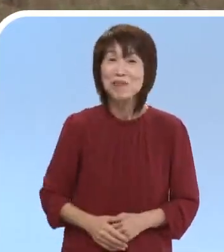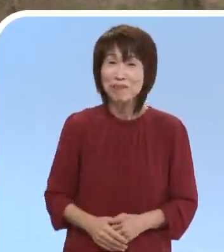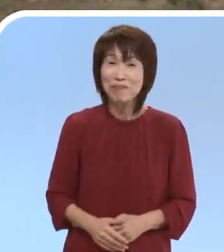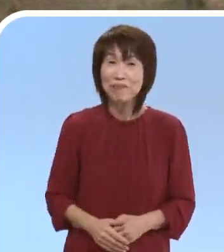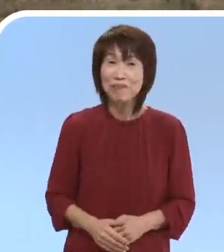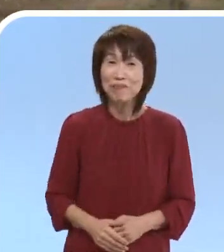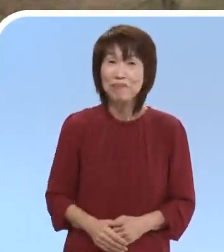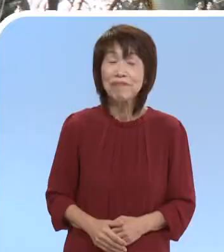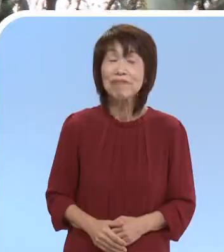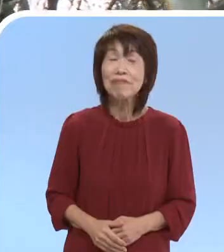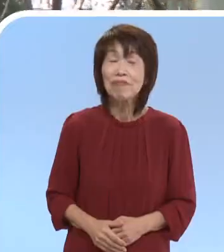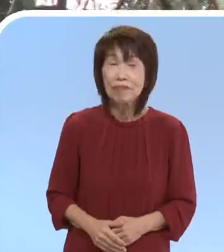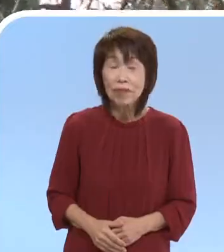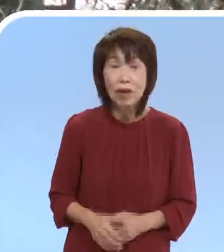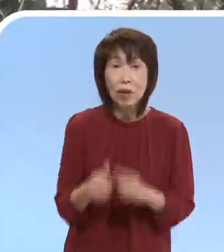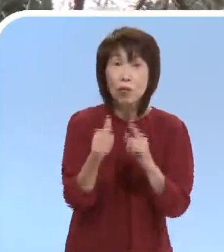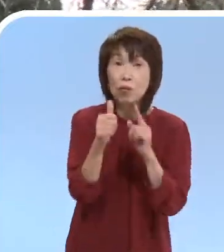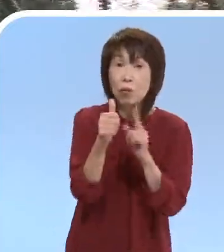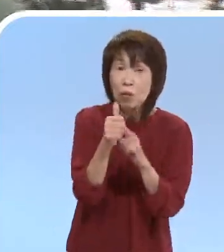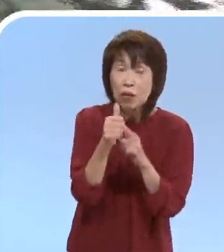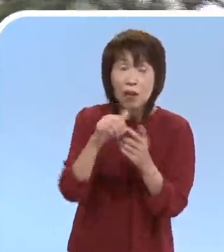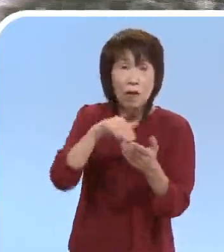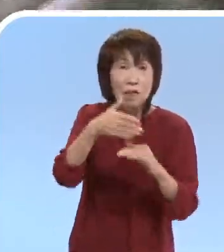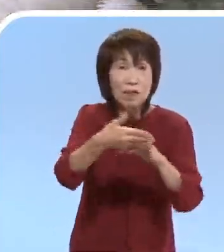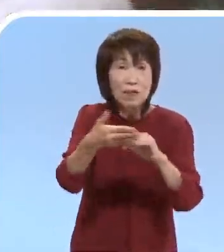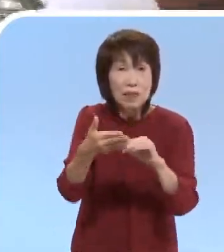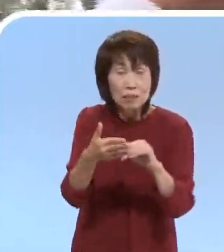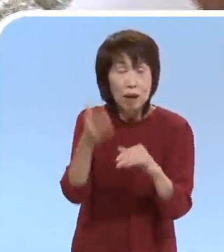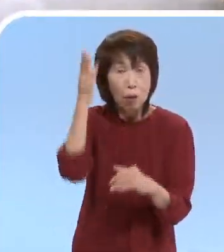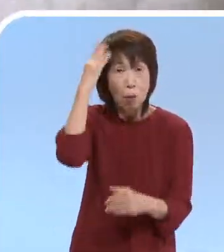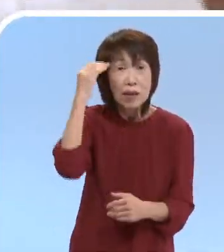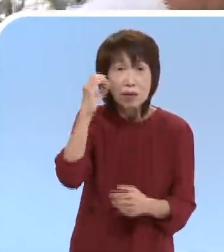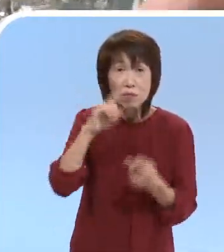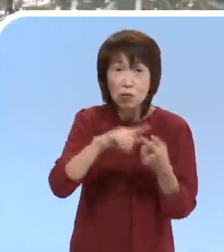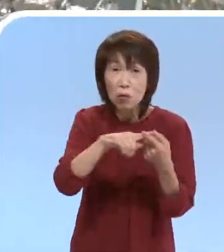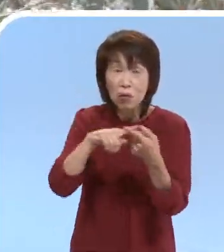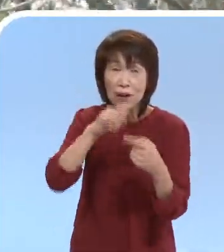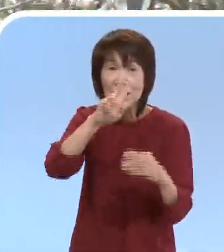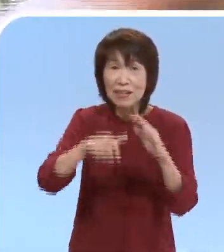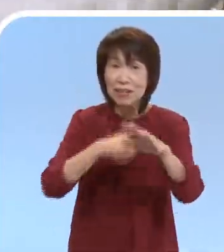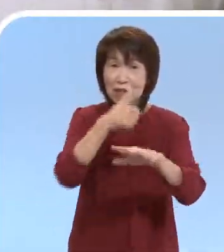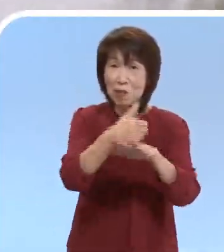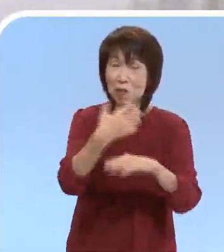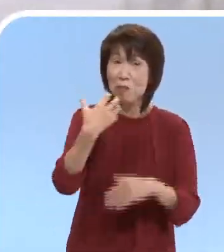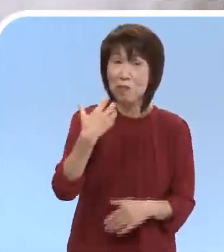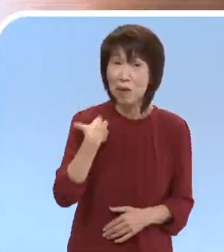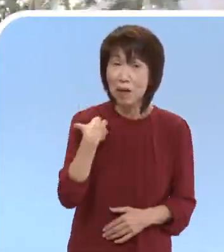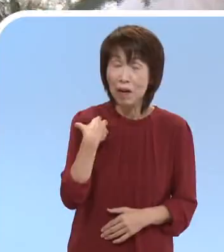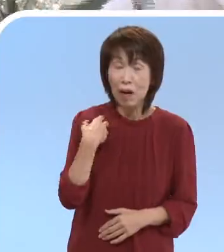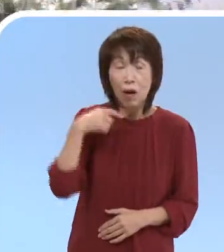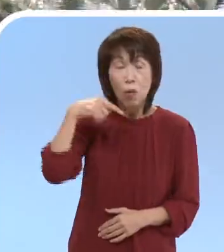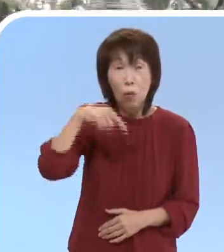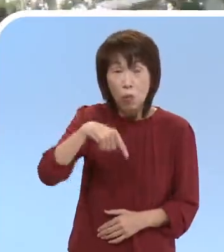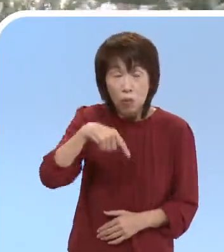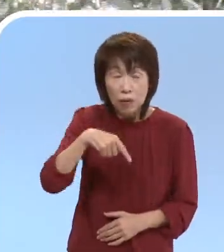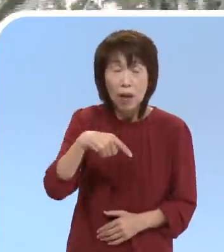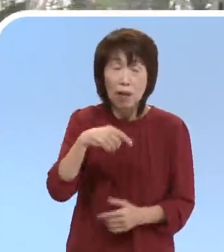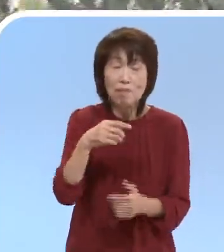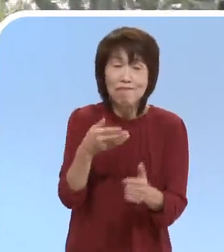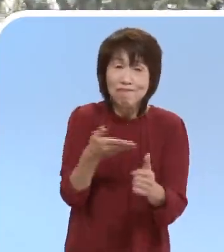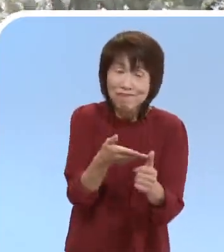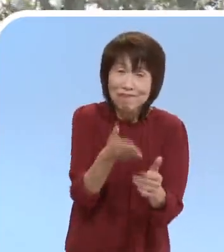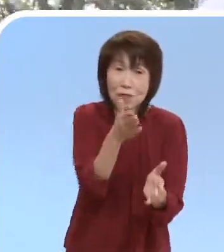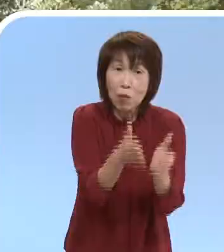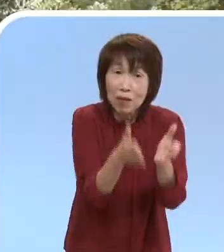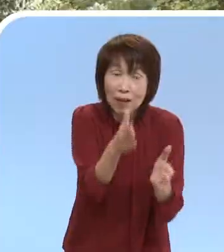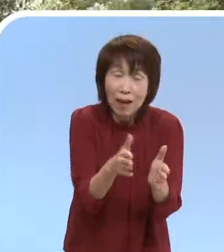します。 土井さんは淡路島オリーブ協会の理事長、淡路島でオリーブ栽培を始